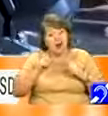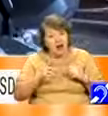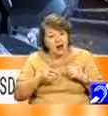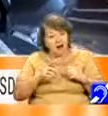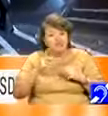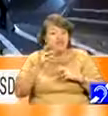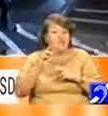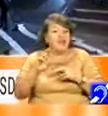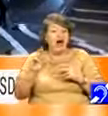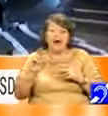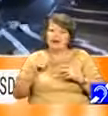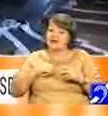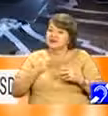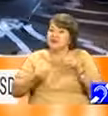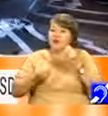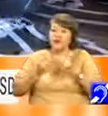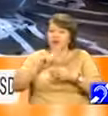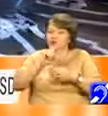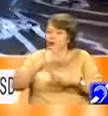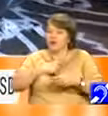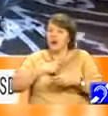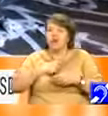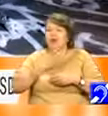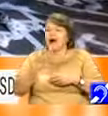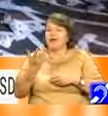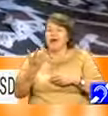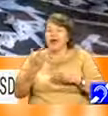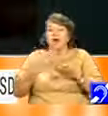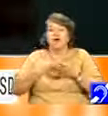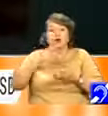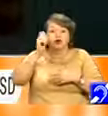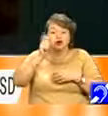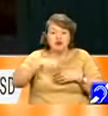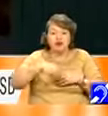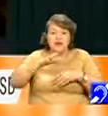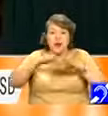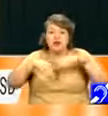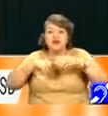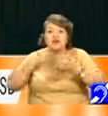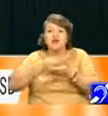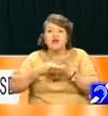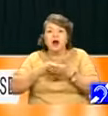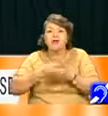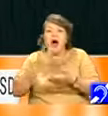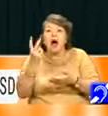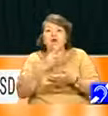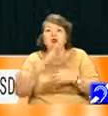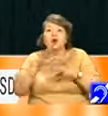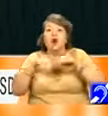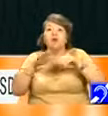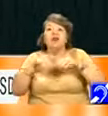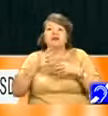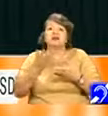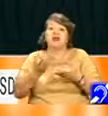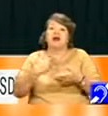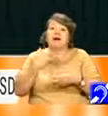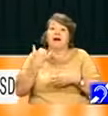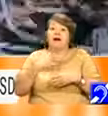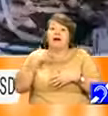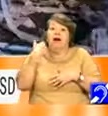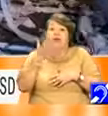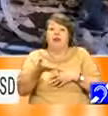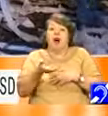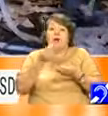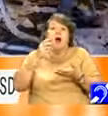dar este un joc imposibil în condițiile în care Justiția și Ministerul Finanțelor sunt ambele ministere avizate. Și PSD dorește